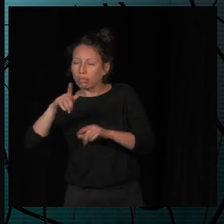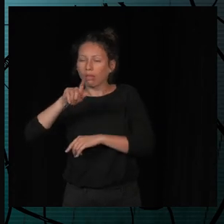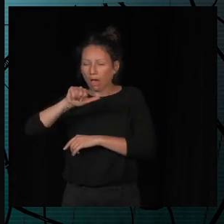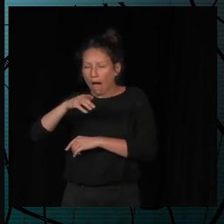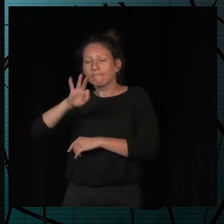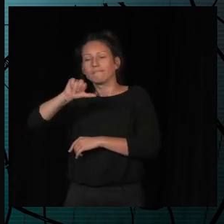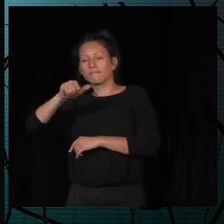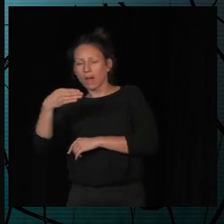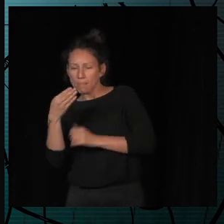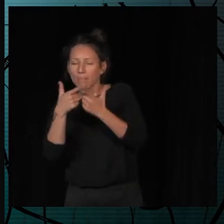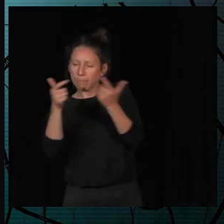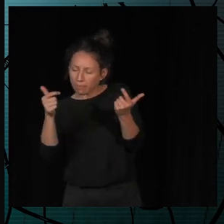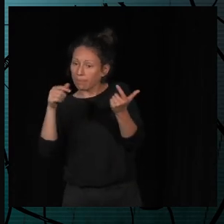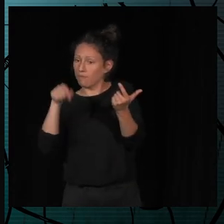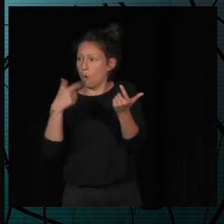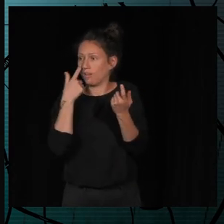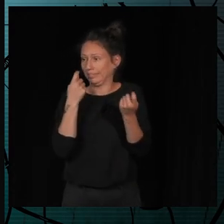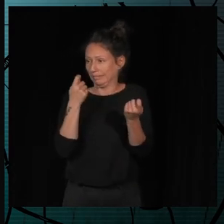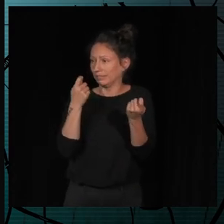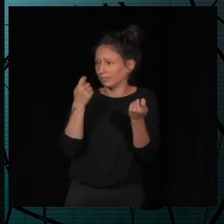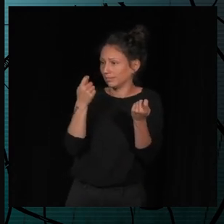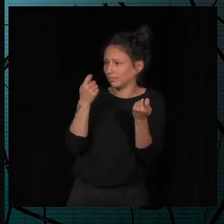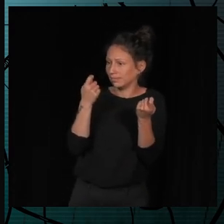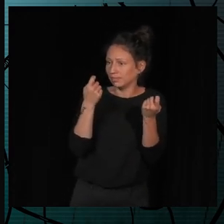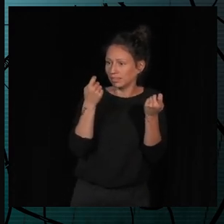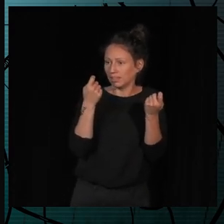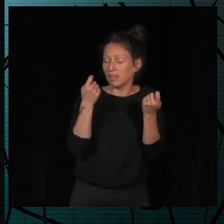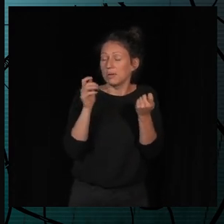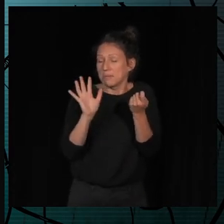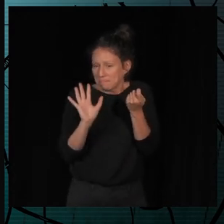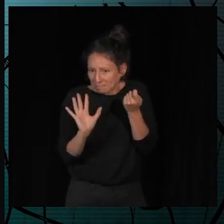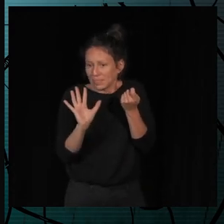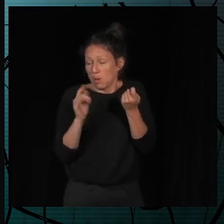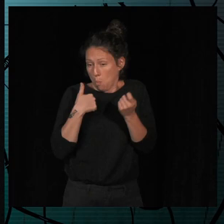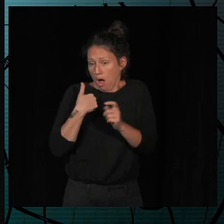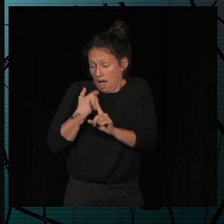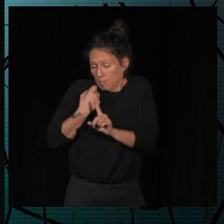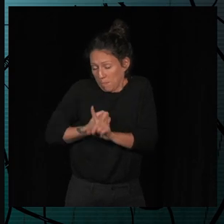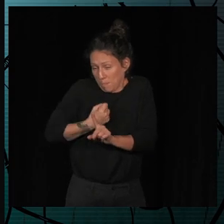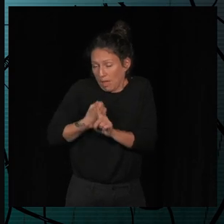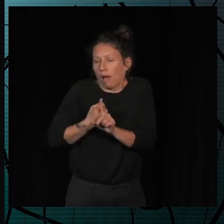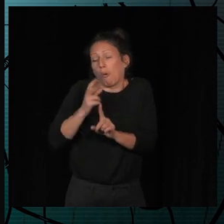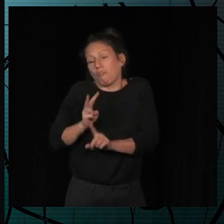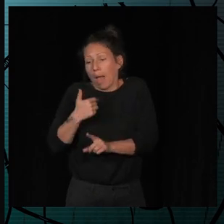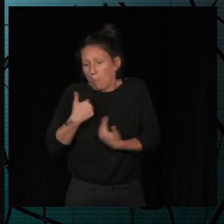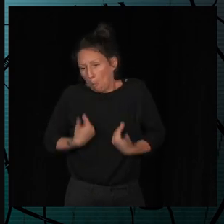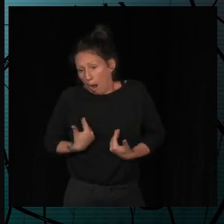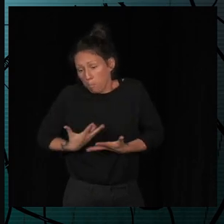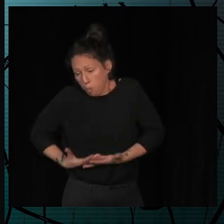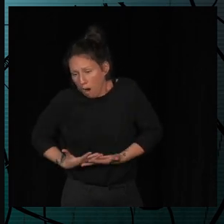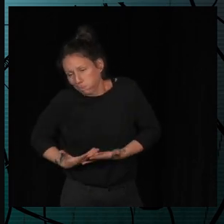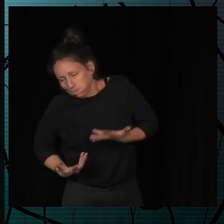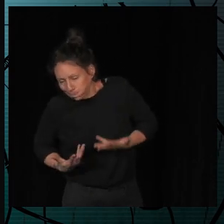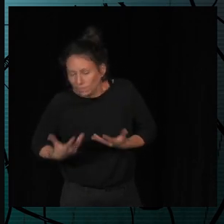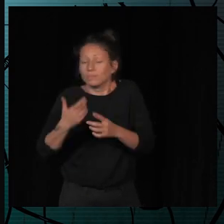je je je je me bats enfin avec un petit moyen pour que les fabricants de jeux vidéo